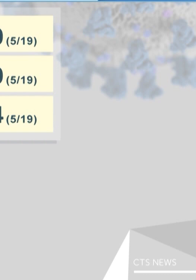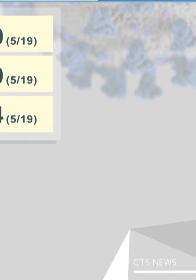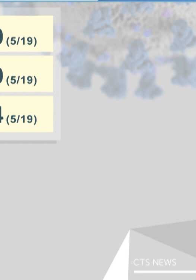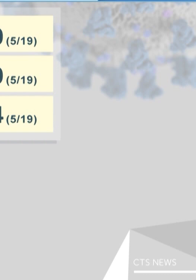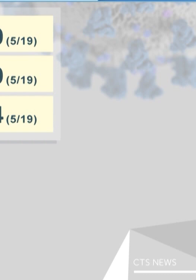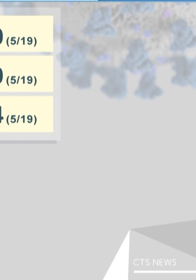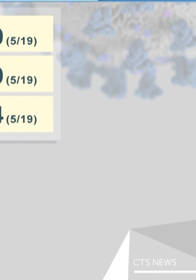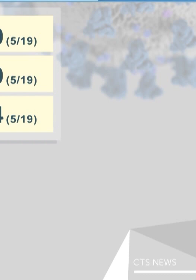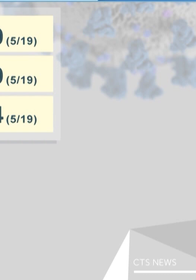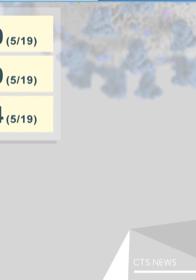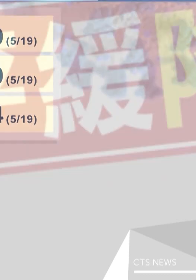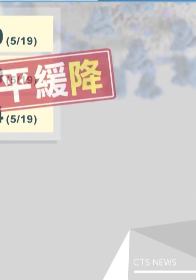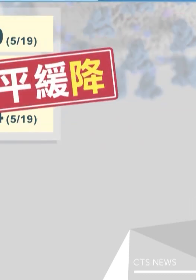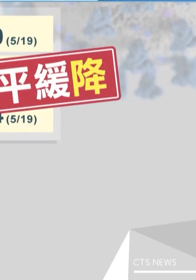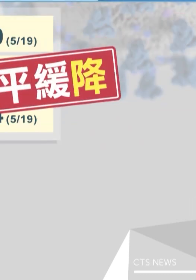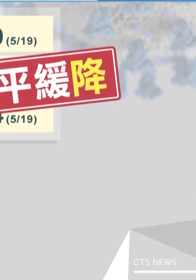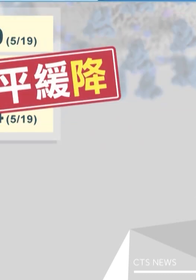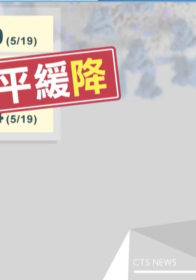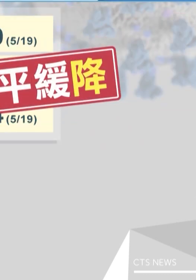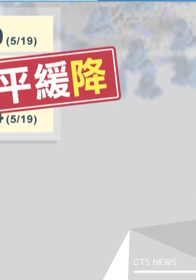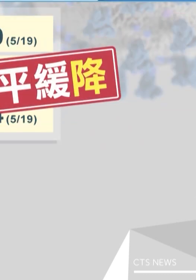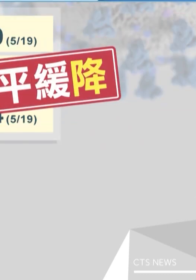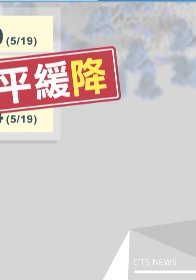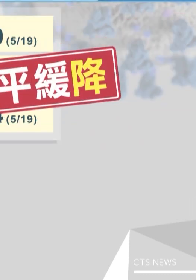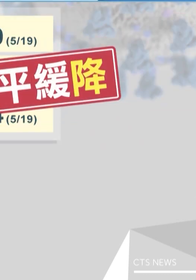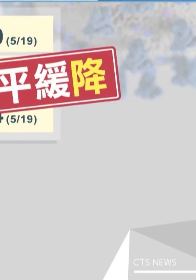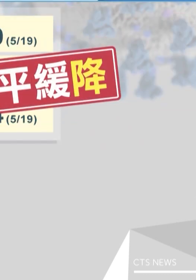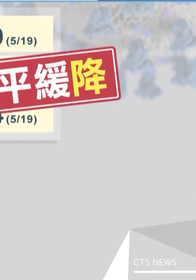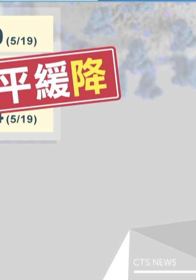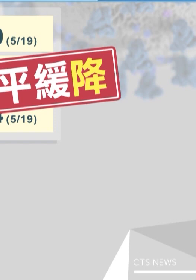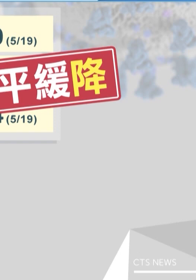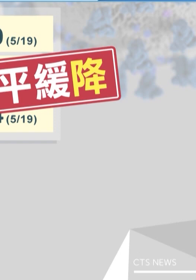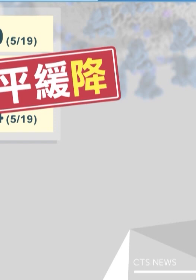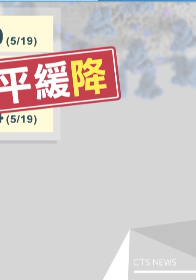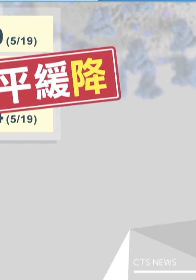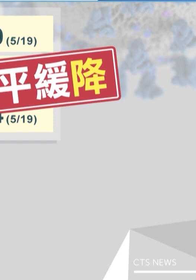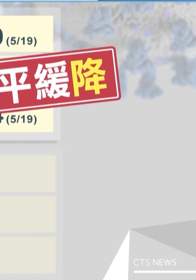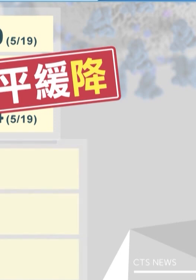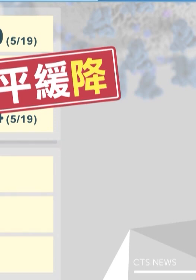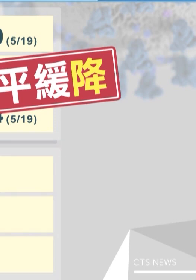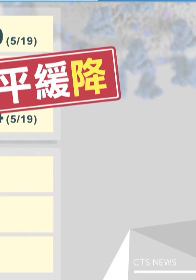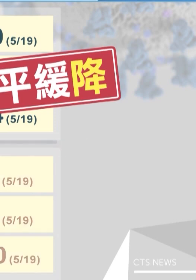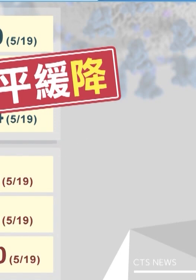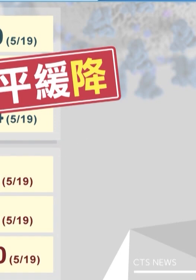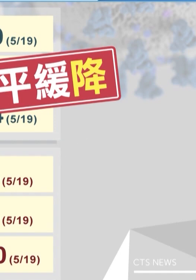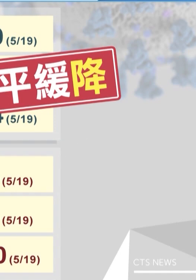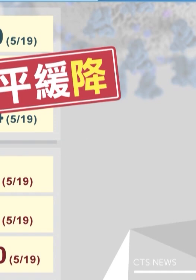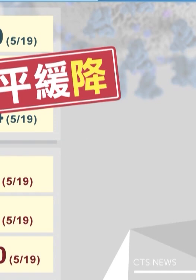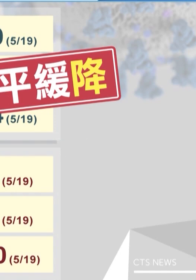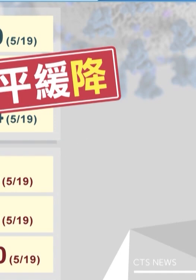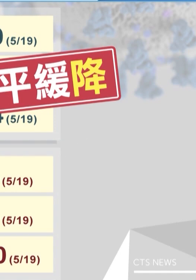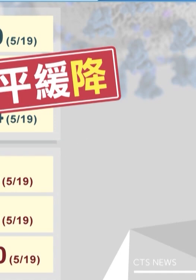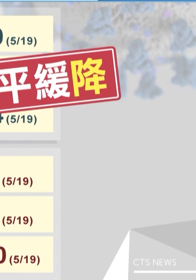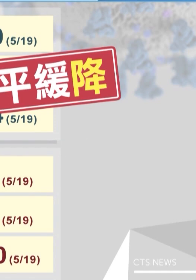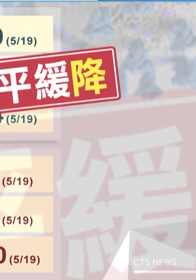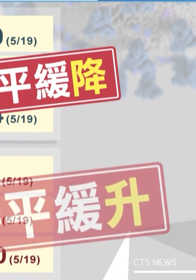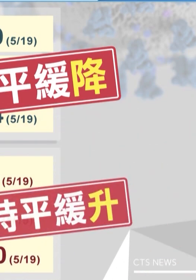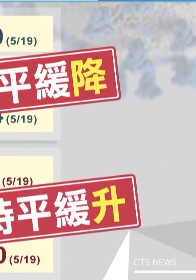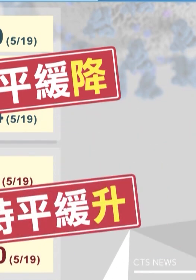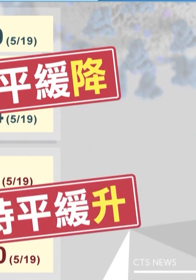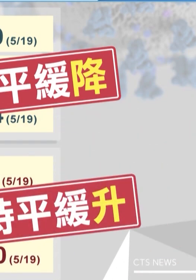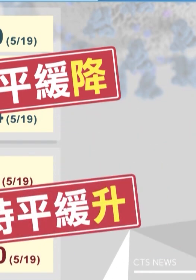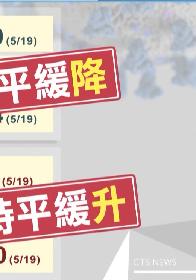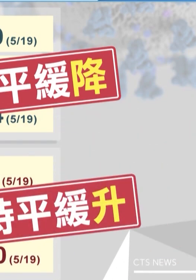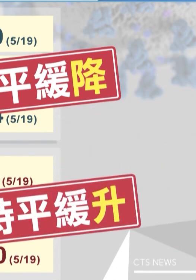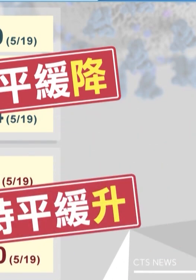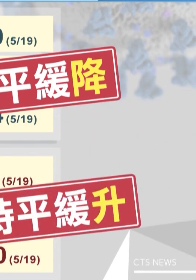破9万例当天相比，北部三个重灾区确诊数反而微幅下降。但反观中南部的台中、云林和高雄，则是